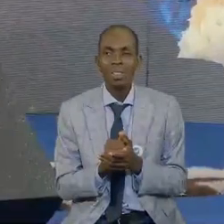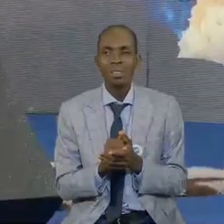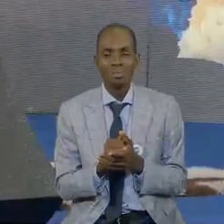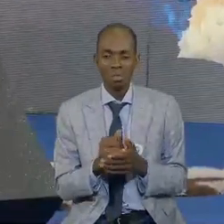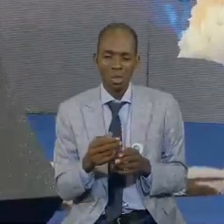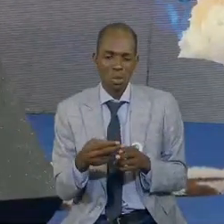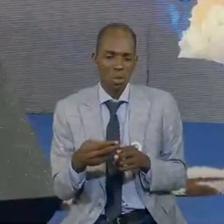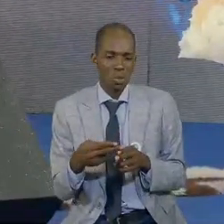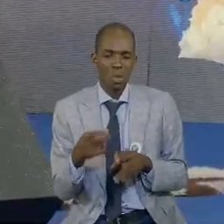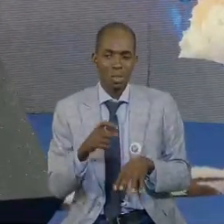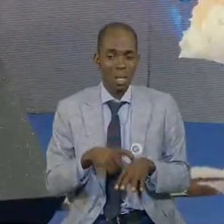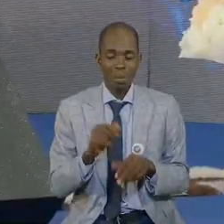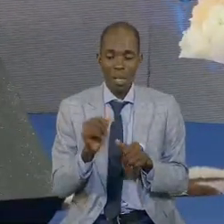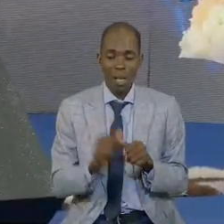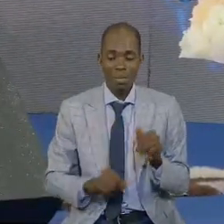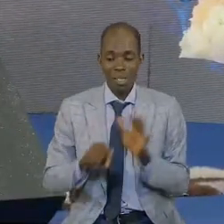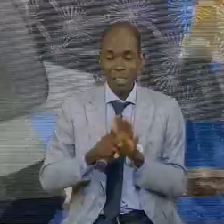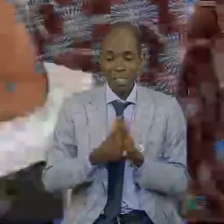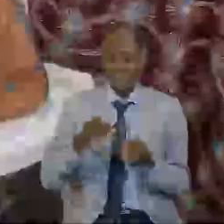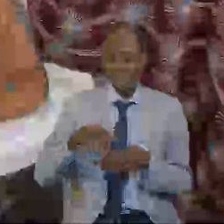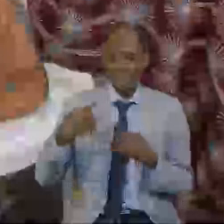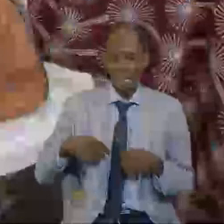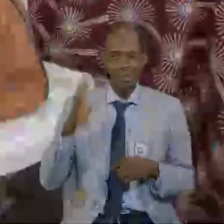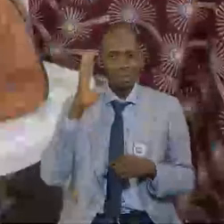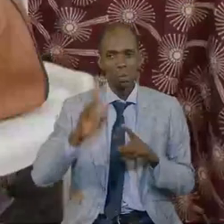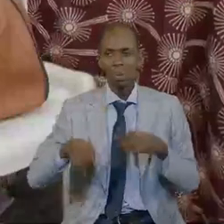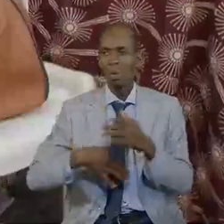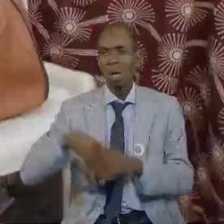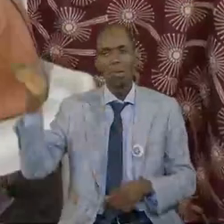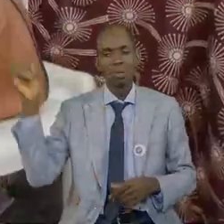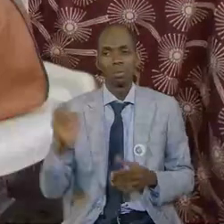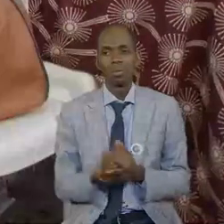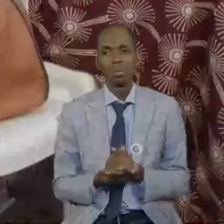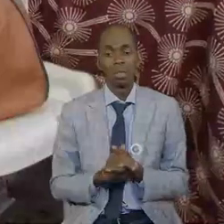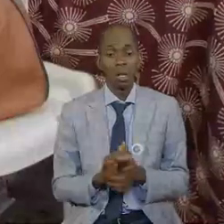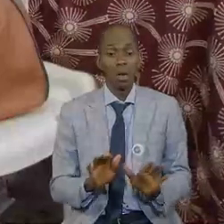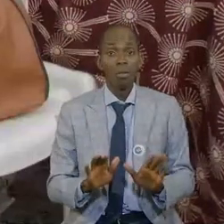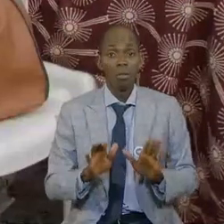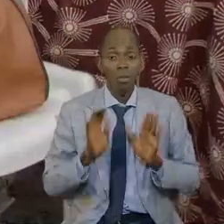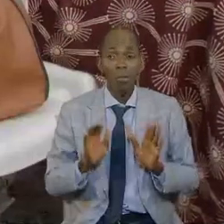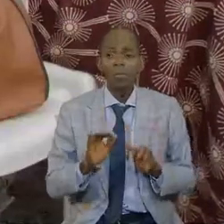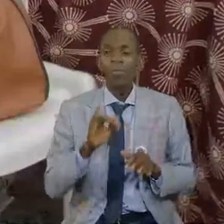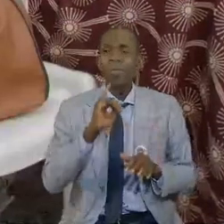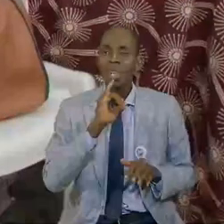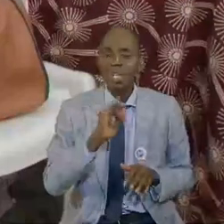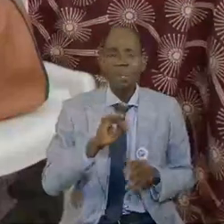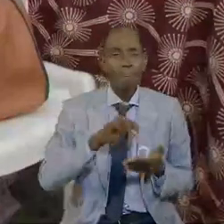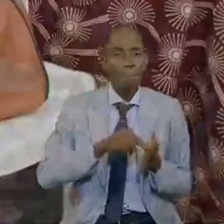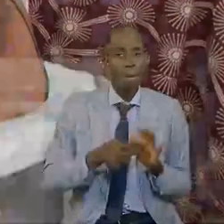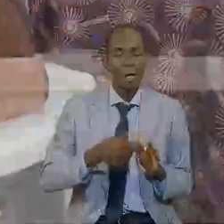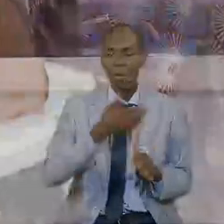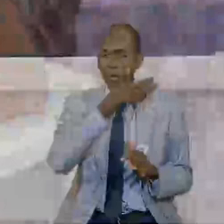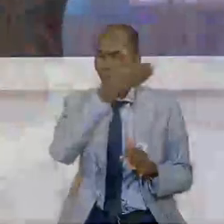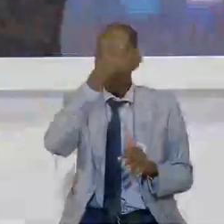days, everything will vanish. C'est une question de jours, toutes ces choses vont disparaître de ton cœur. It's forgetting